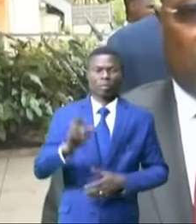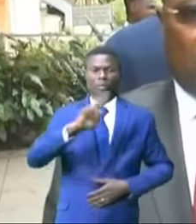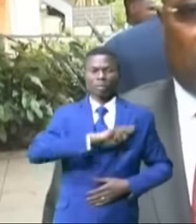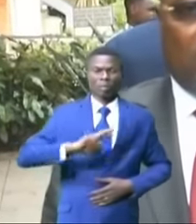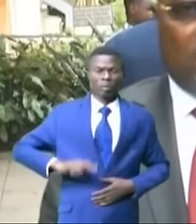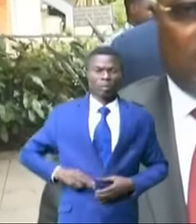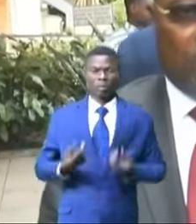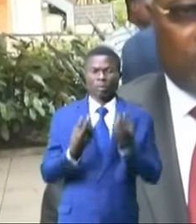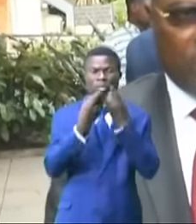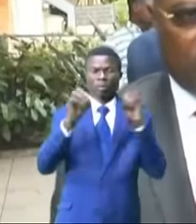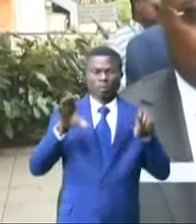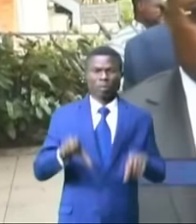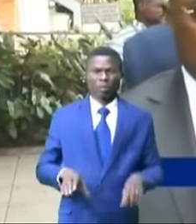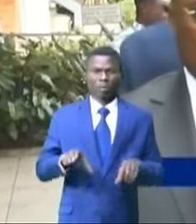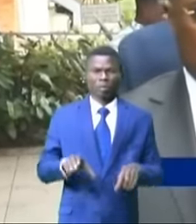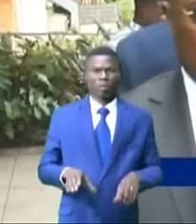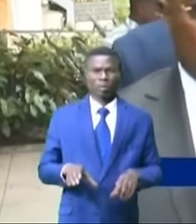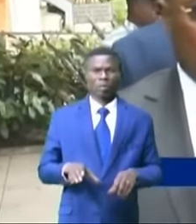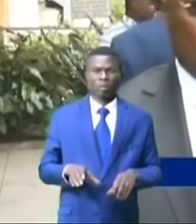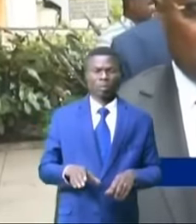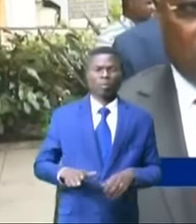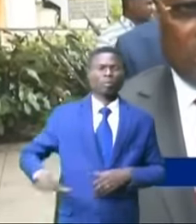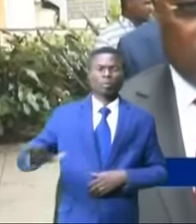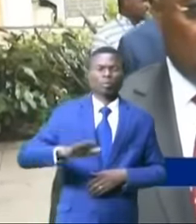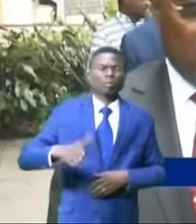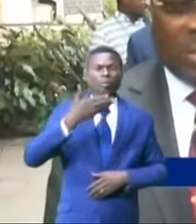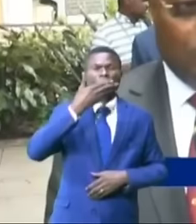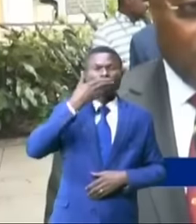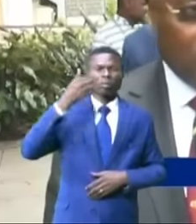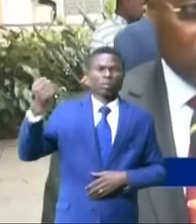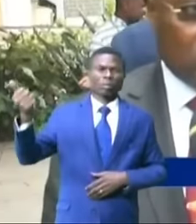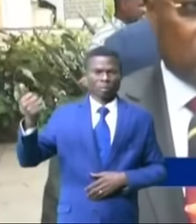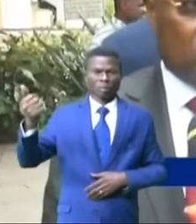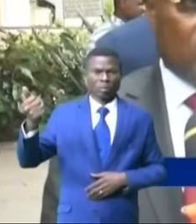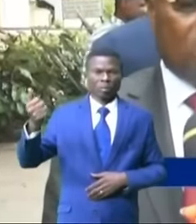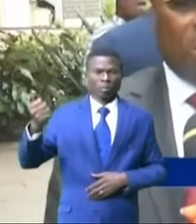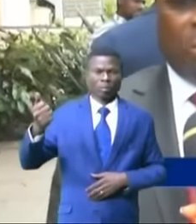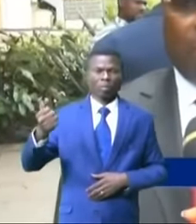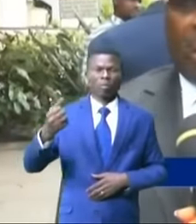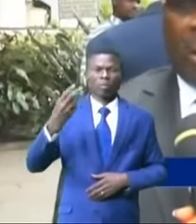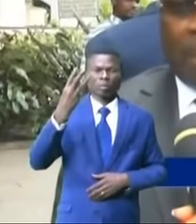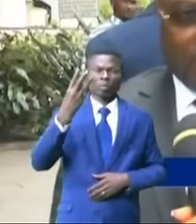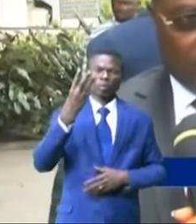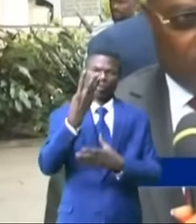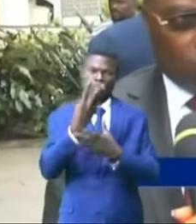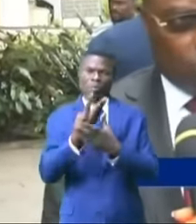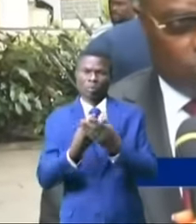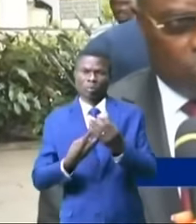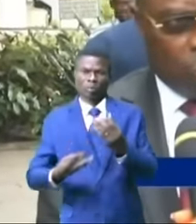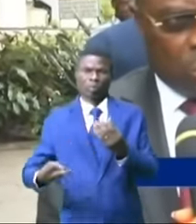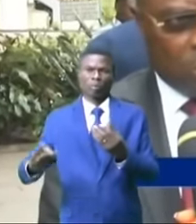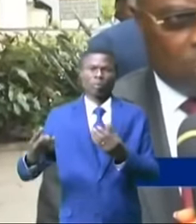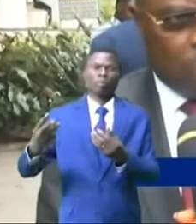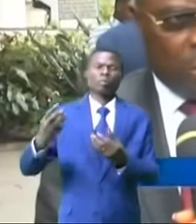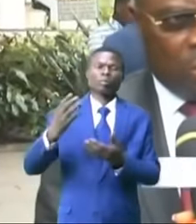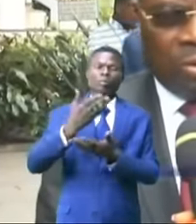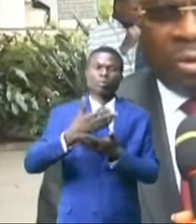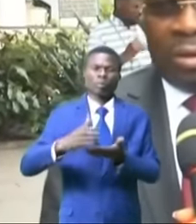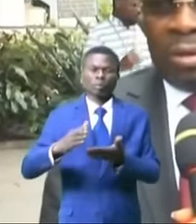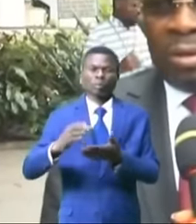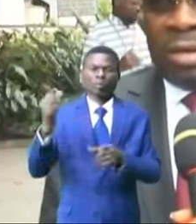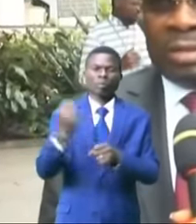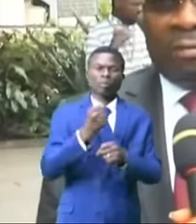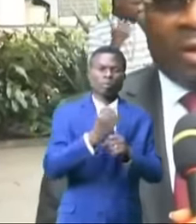été, après avoir présenté de manière tripartite avec les partenaires sociaux, les